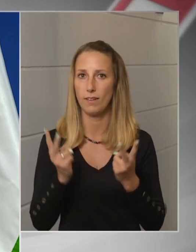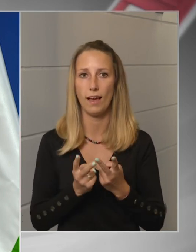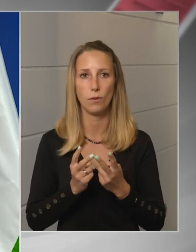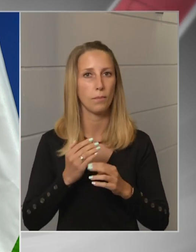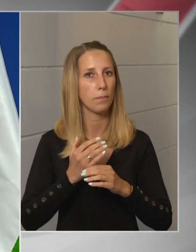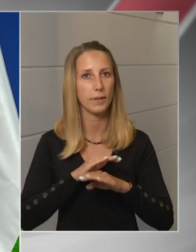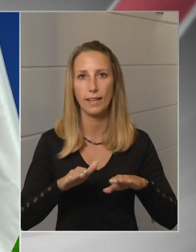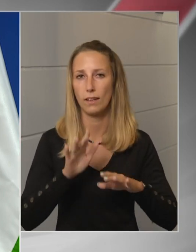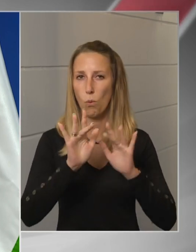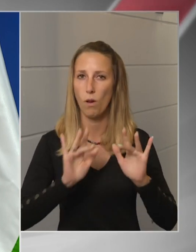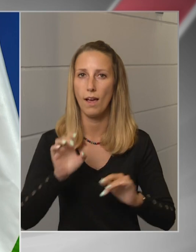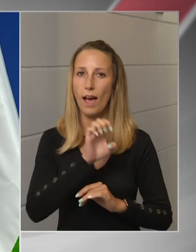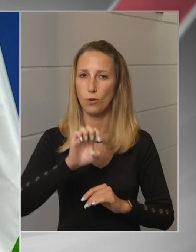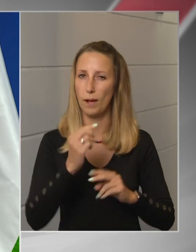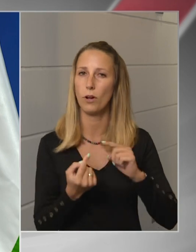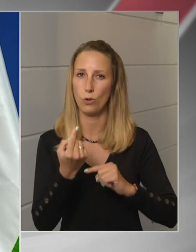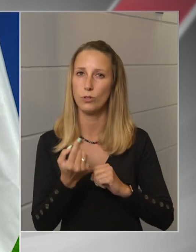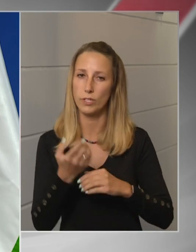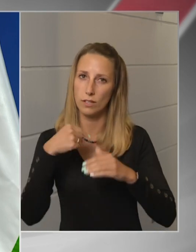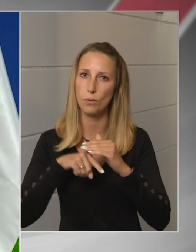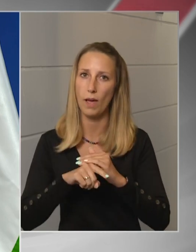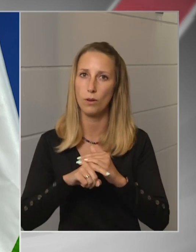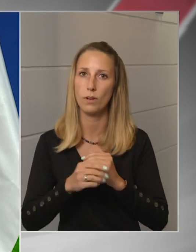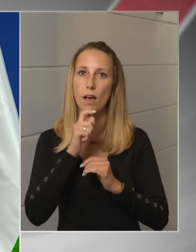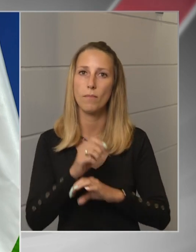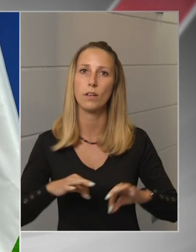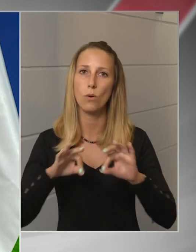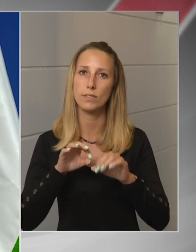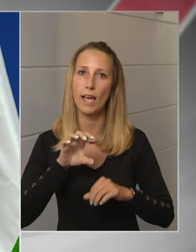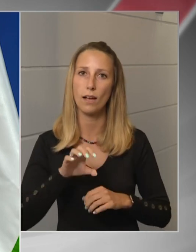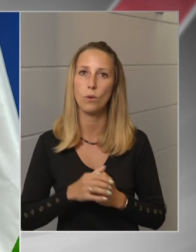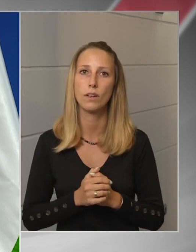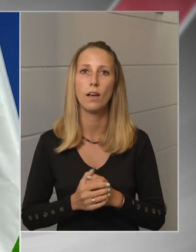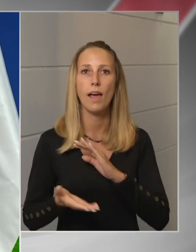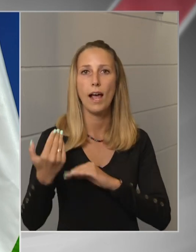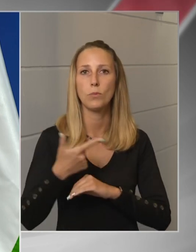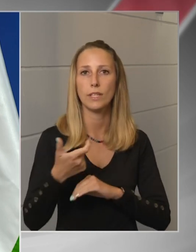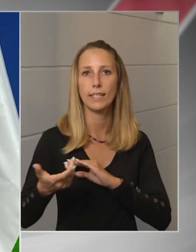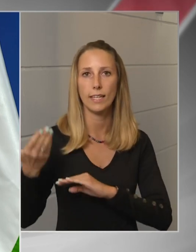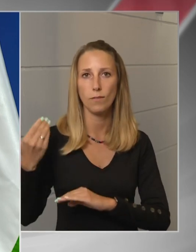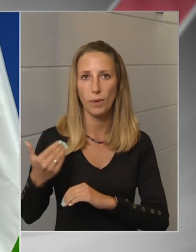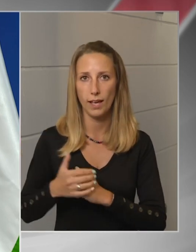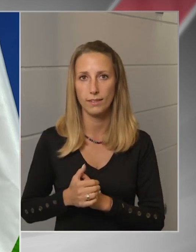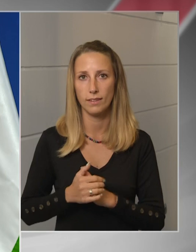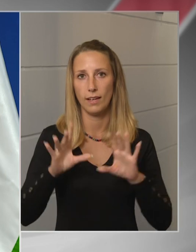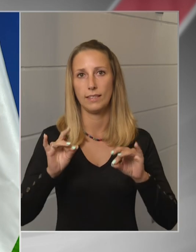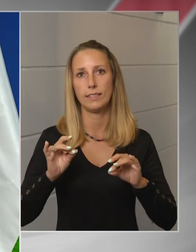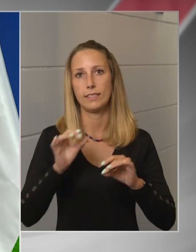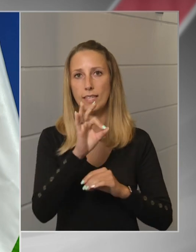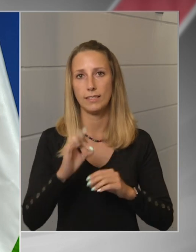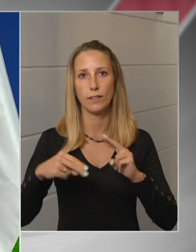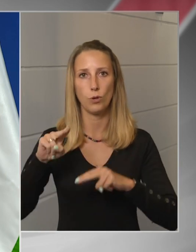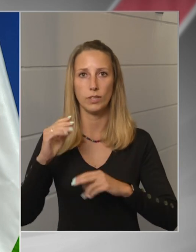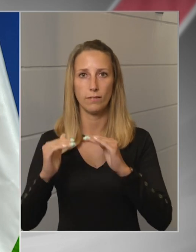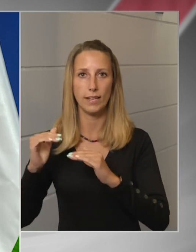mindenütt, Európában különösen, és azon belül is Magyarországon az elmúlt két évben 10 százalék fölötti